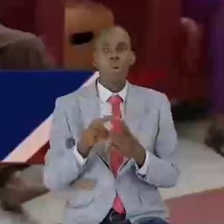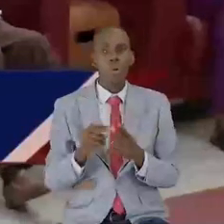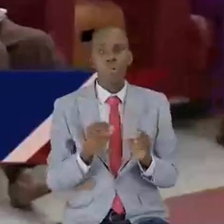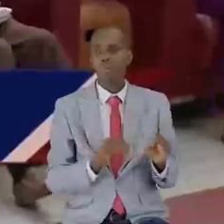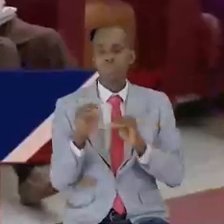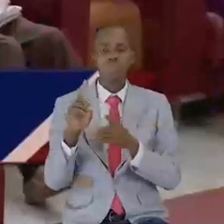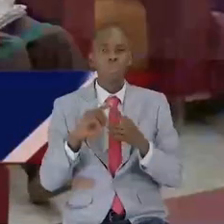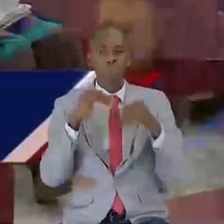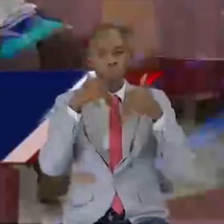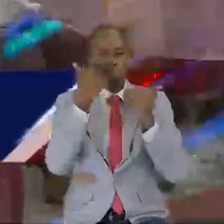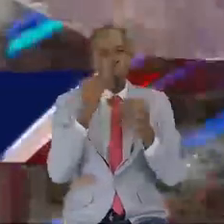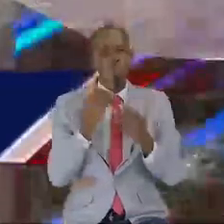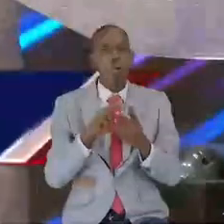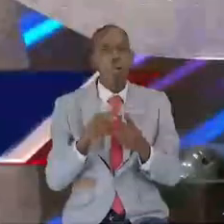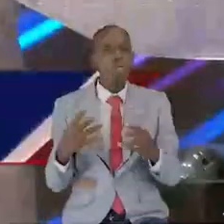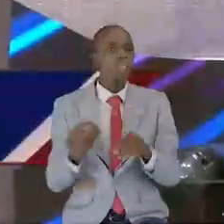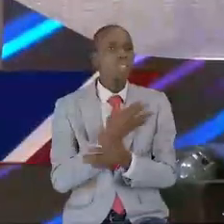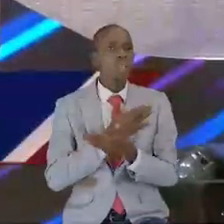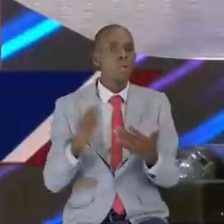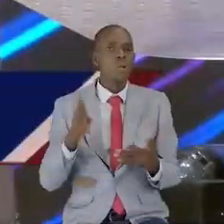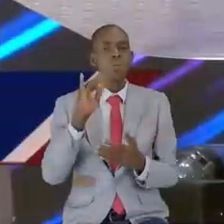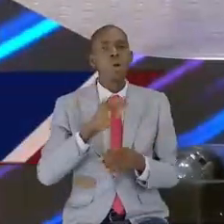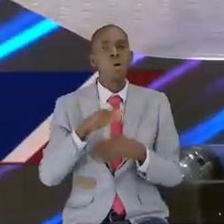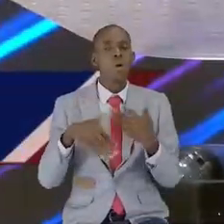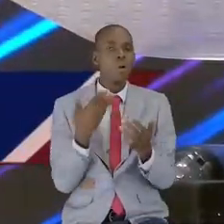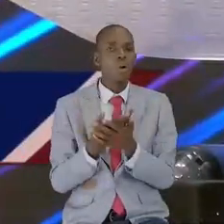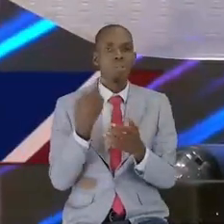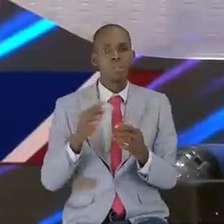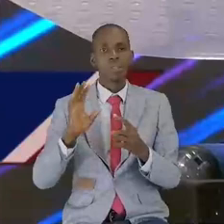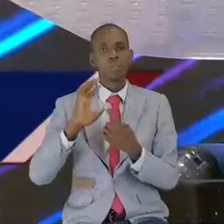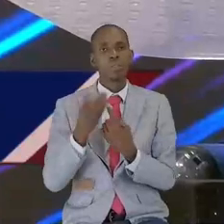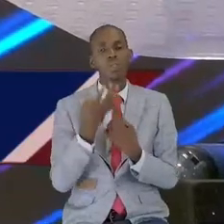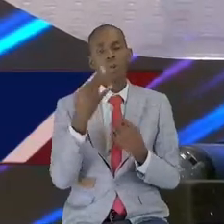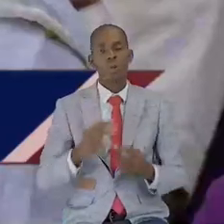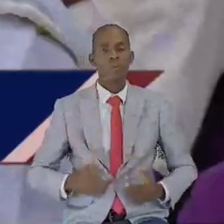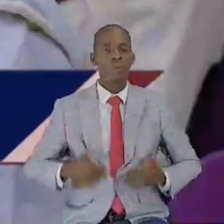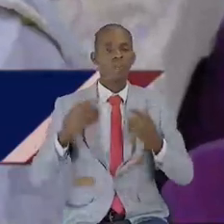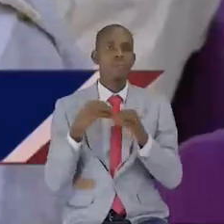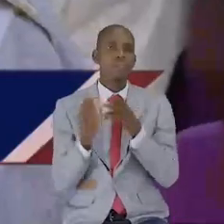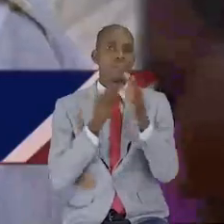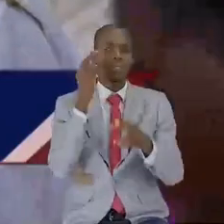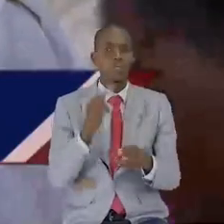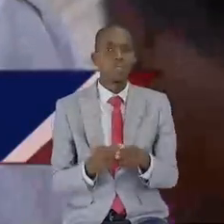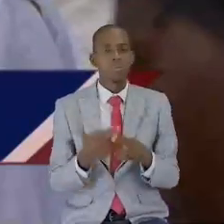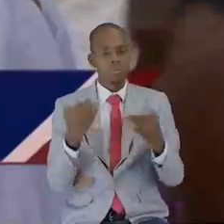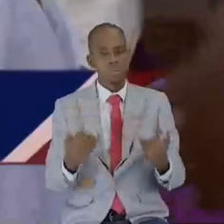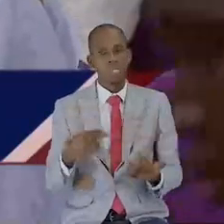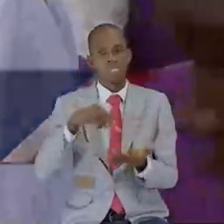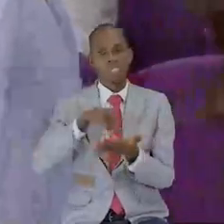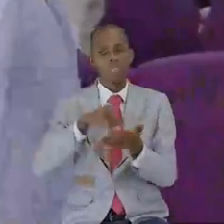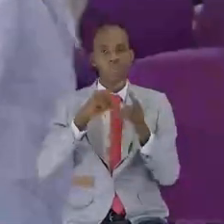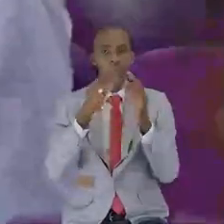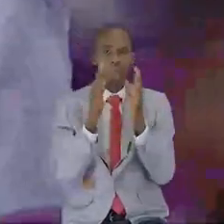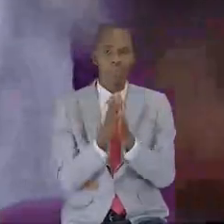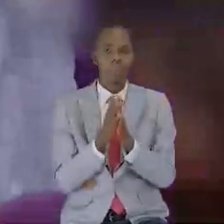ou ôté par les conditions de la vie au nom de Jésus. Levons-nous maintenant et